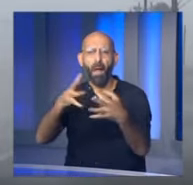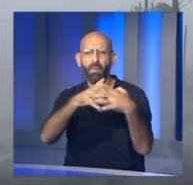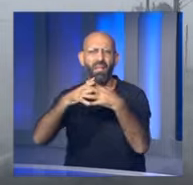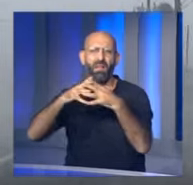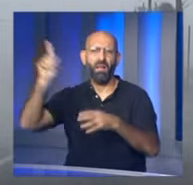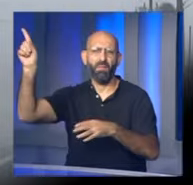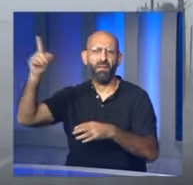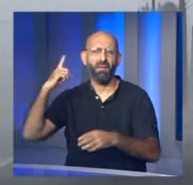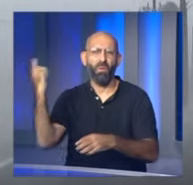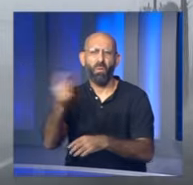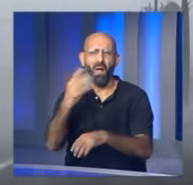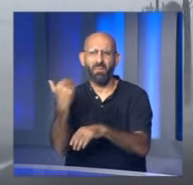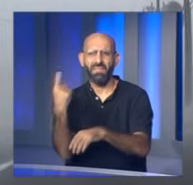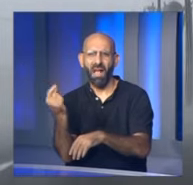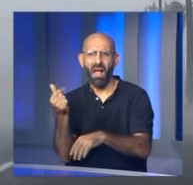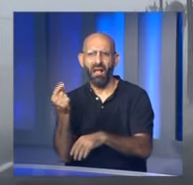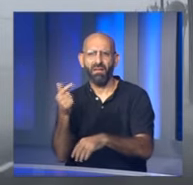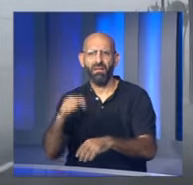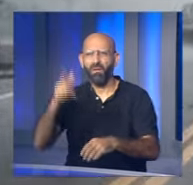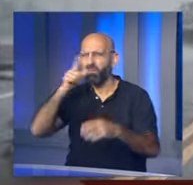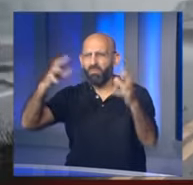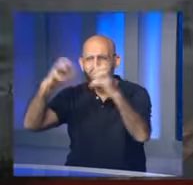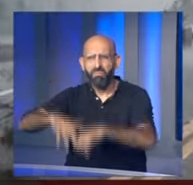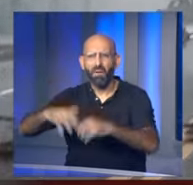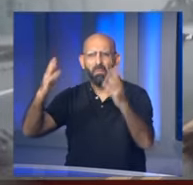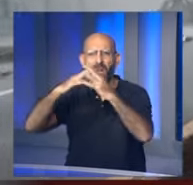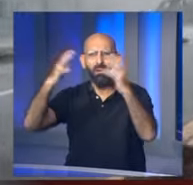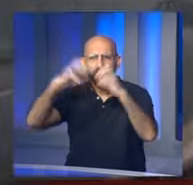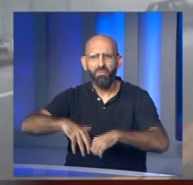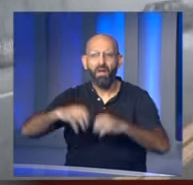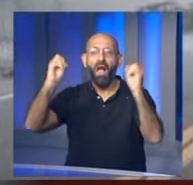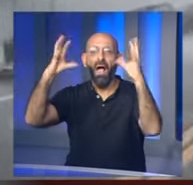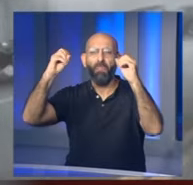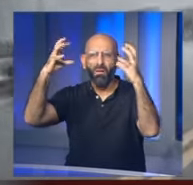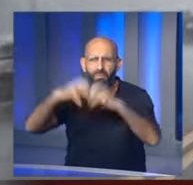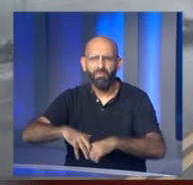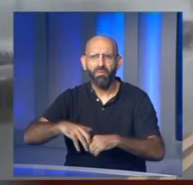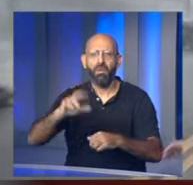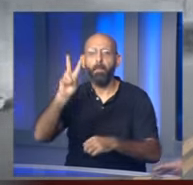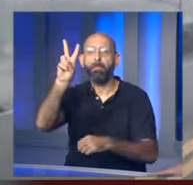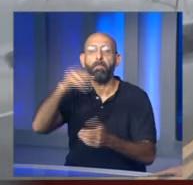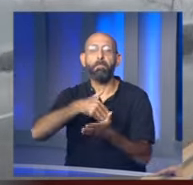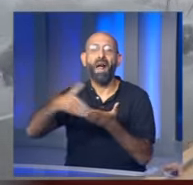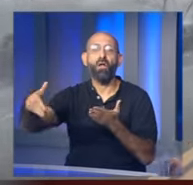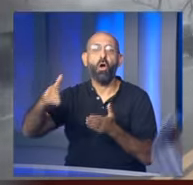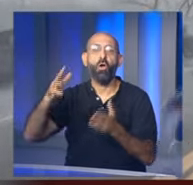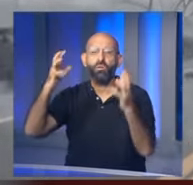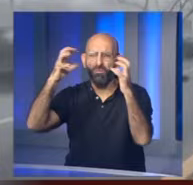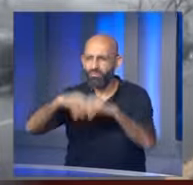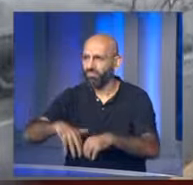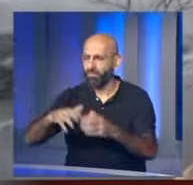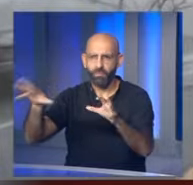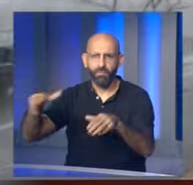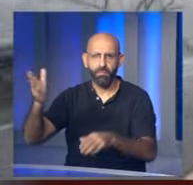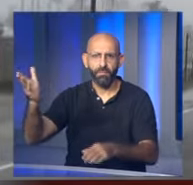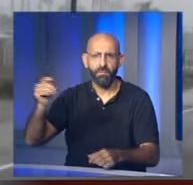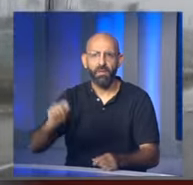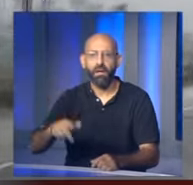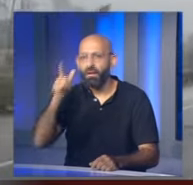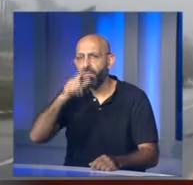الس الغربي للولايه الامريكيه قبل ساعات ما اثار اعاصير مدمره وحطم منازل وقطع الكهرباء عن نحو مليوني